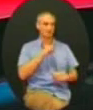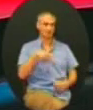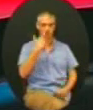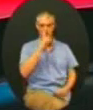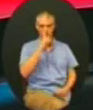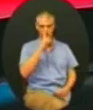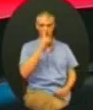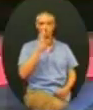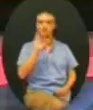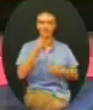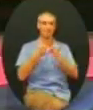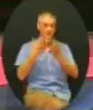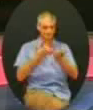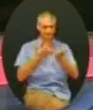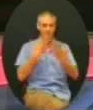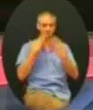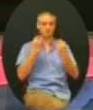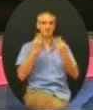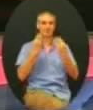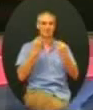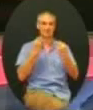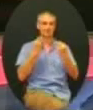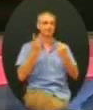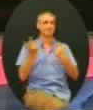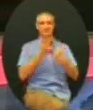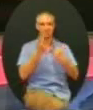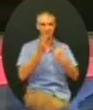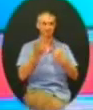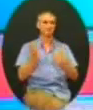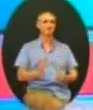ראשון, גם במרץ. תודה רבה. תודה רבה לשניכם, גם לניר אבישי כהן. תודה.